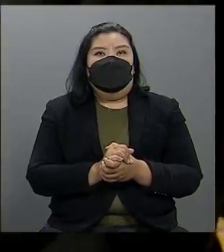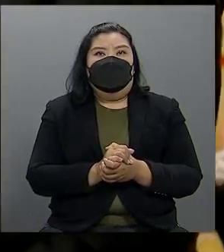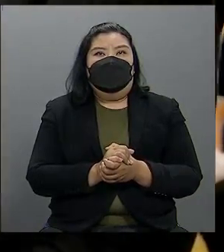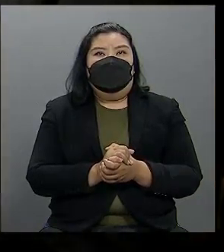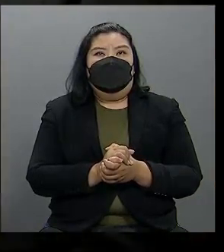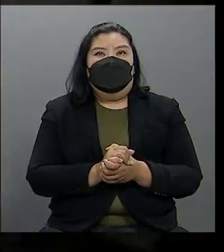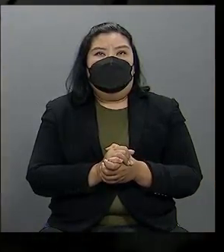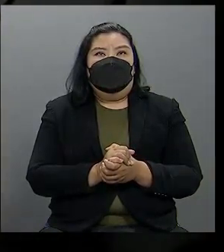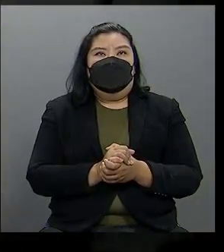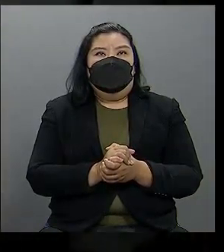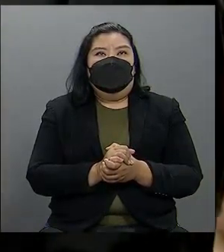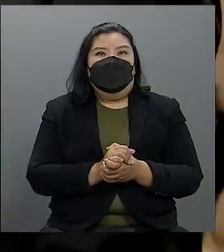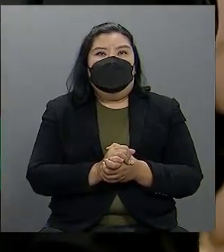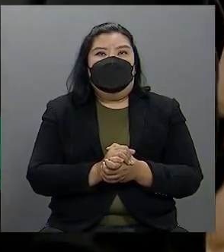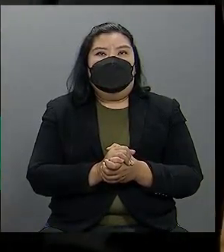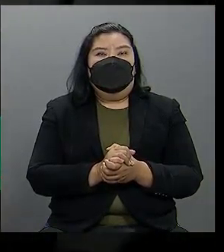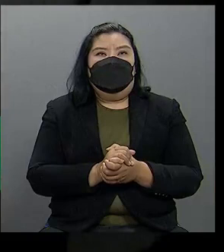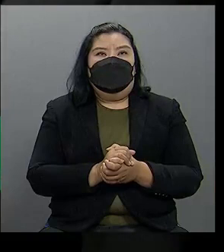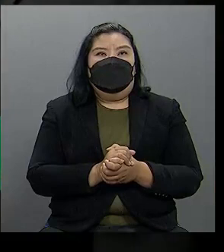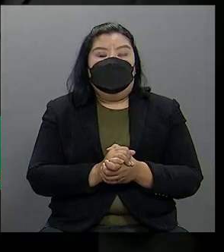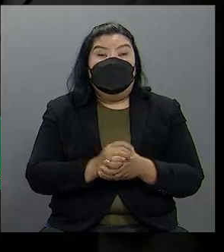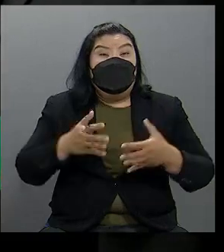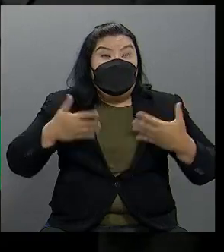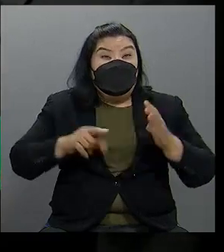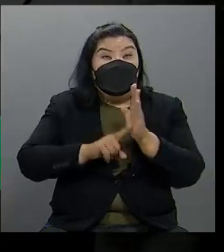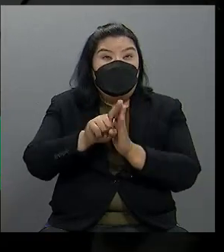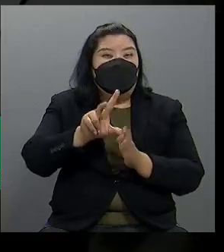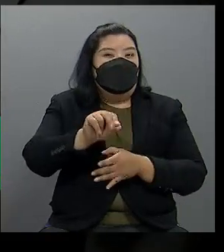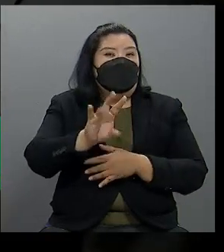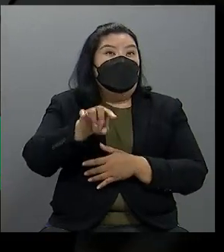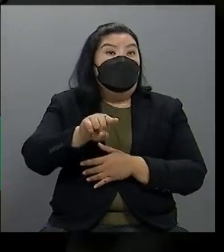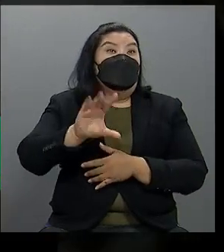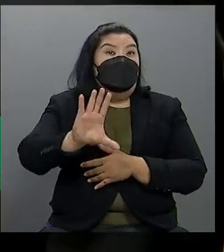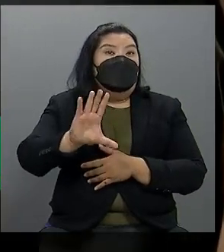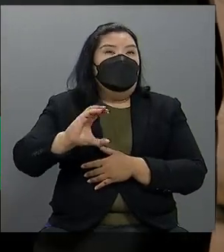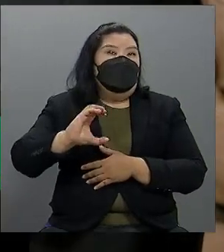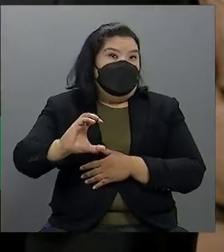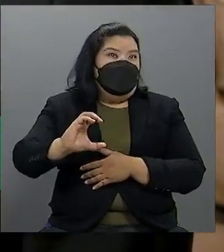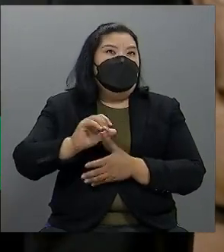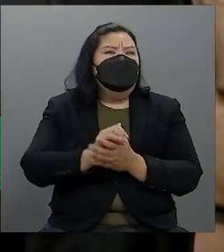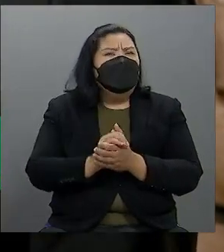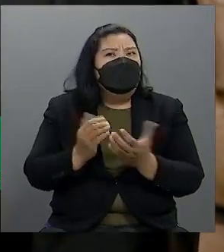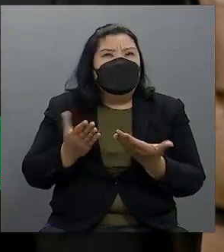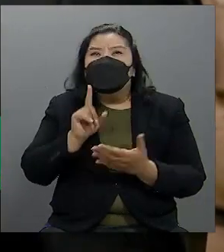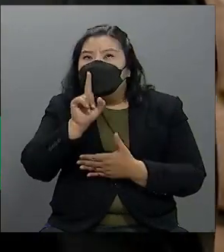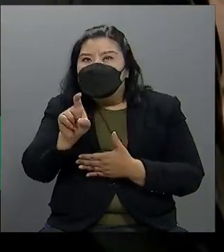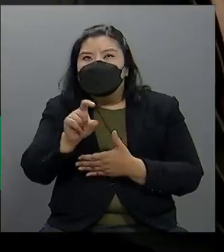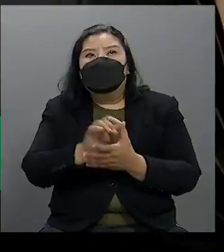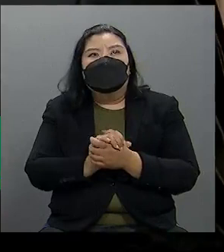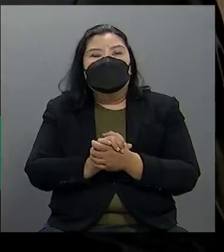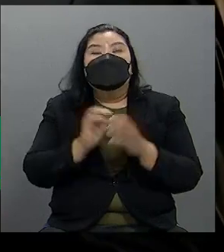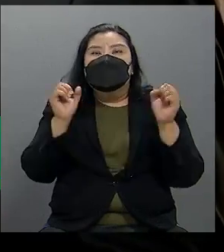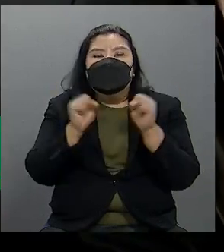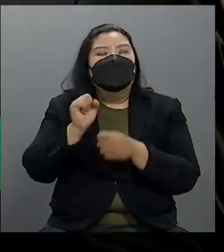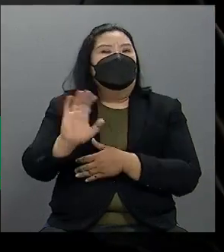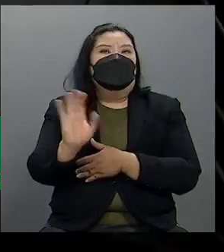แล้วถ้าผู้มีสิทธิ์เลือกตั้งเนี่ยฮะอุณหภูมิเกิน 37.5 องศาเซลเซียสจะทำยังไงครับ ครับไม่ต้องกังวลนะครับกรณีมีมาตรวจวั